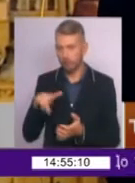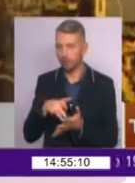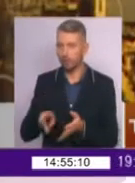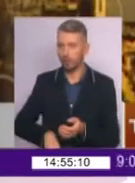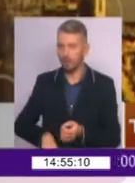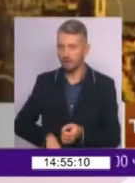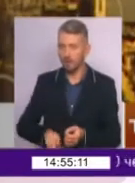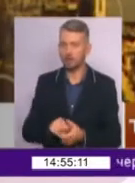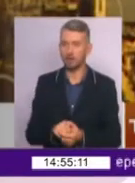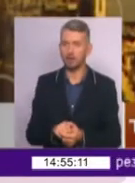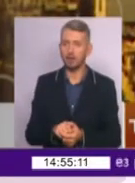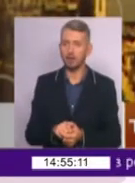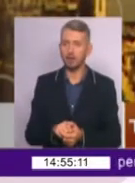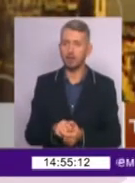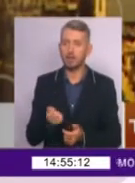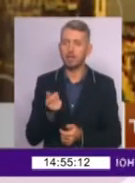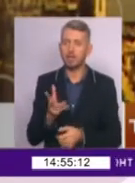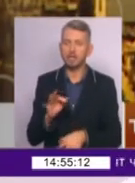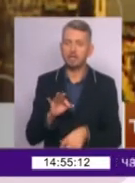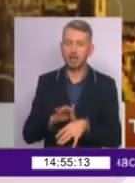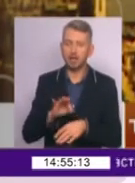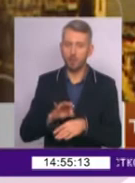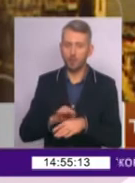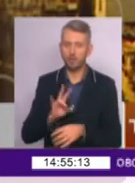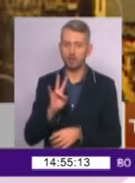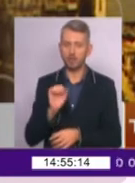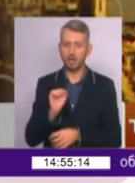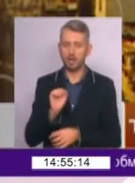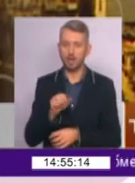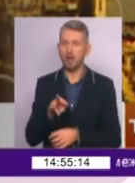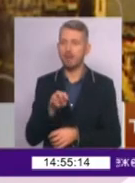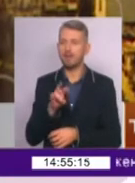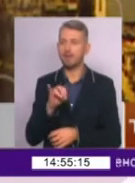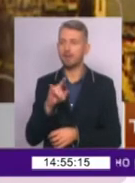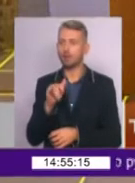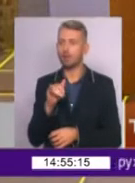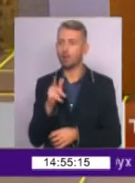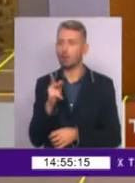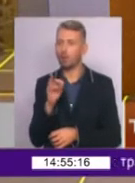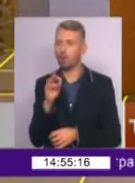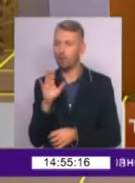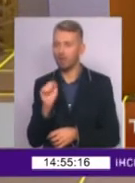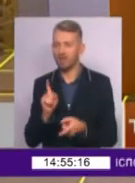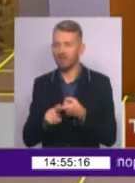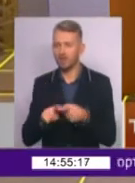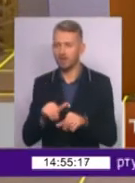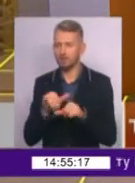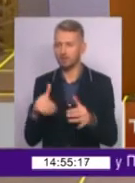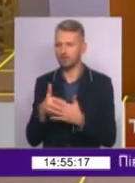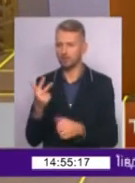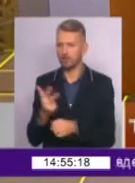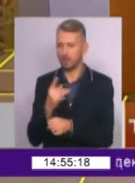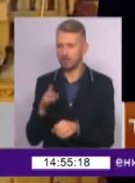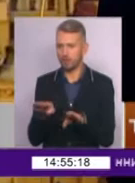адміністрації, кількість захворювань на менінгококову інфекцію збільшилася майже в 3 рази